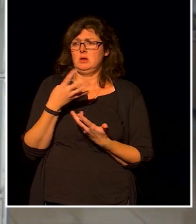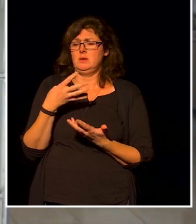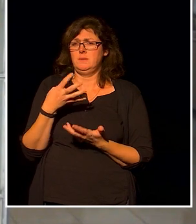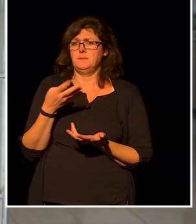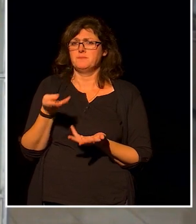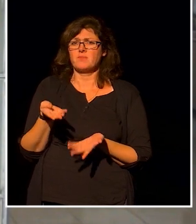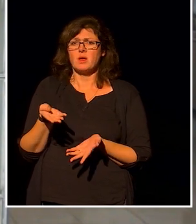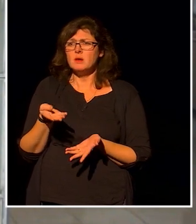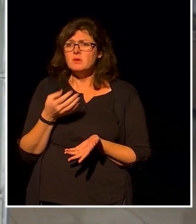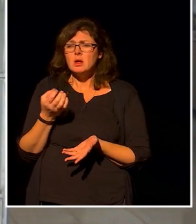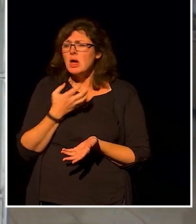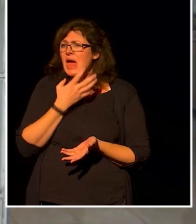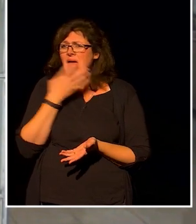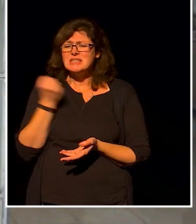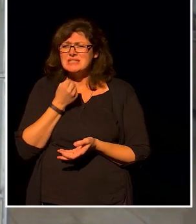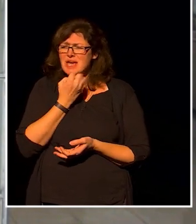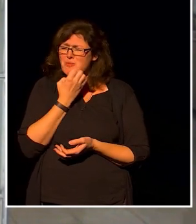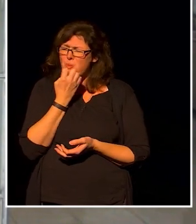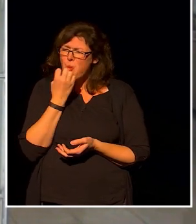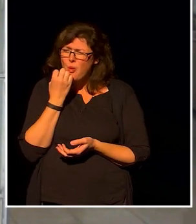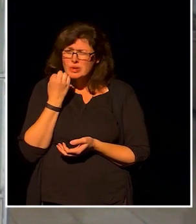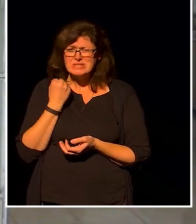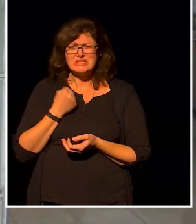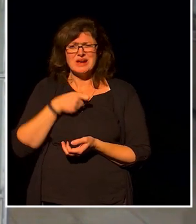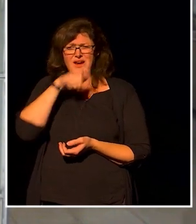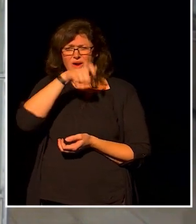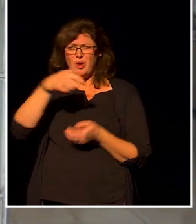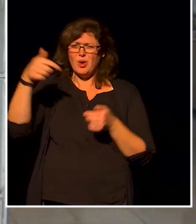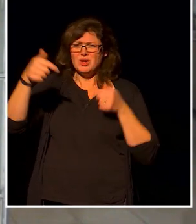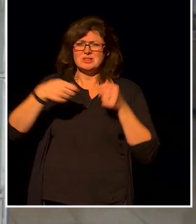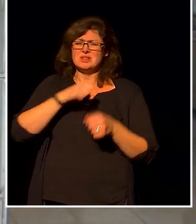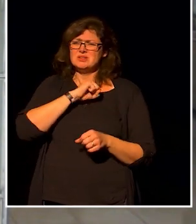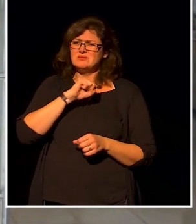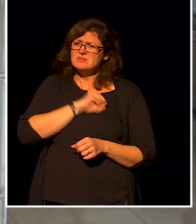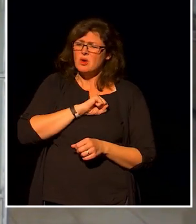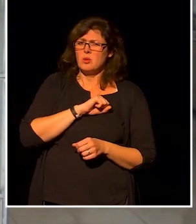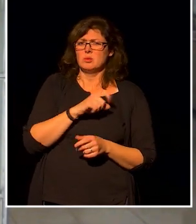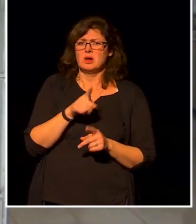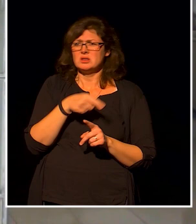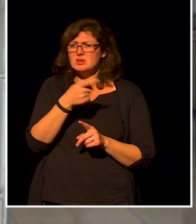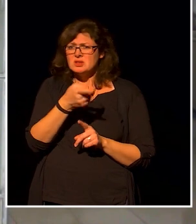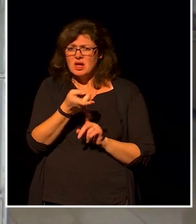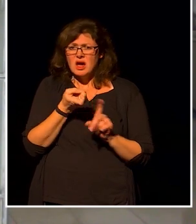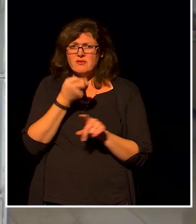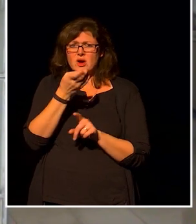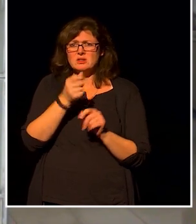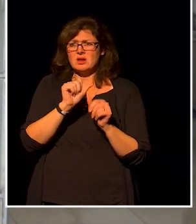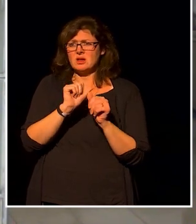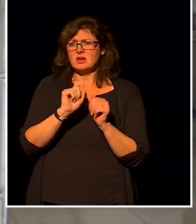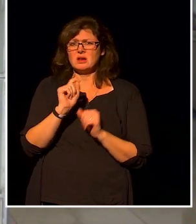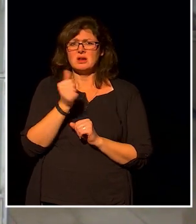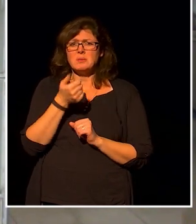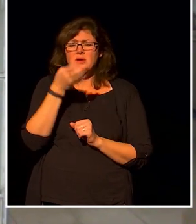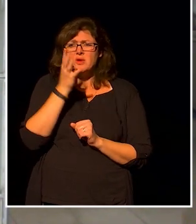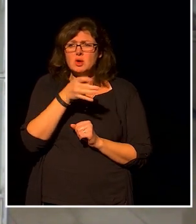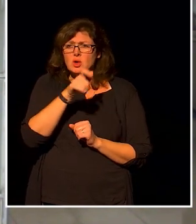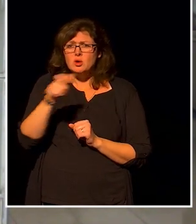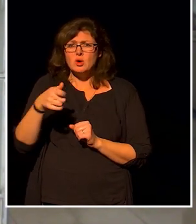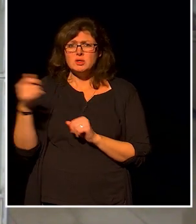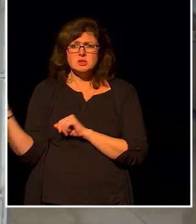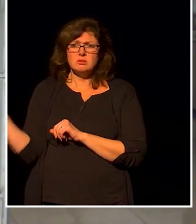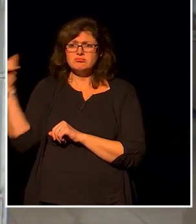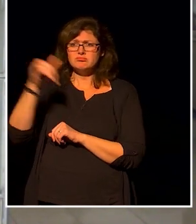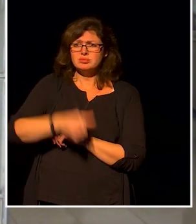aufs brutalst getötete Menschen waren knapp 400 Leute, die zum Tanzen